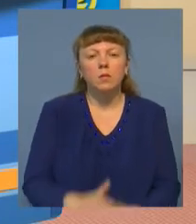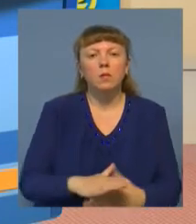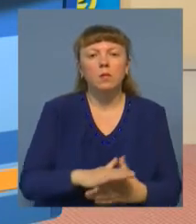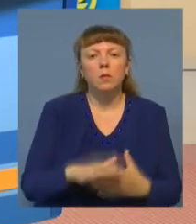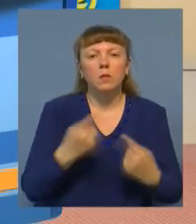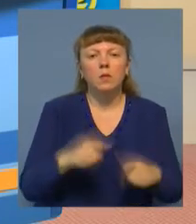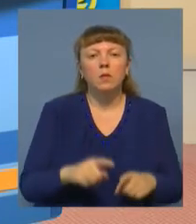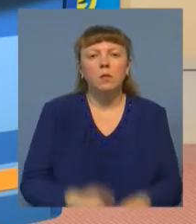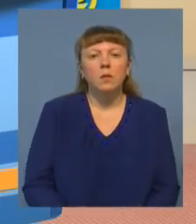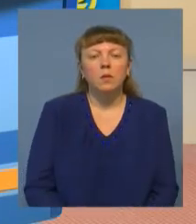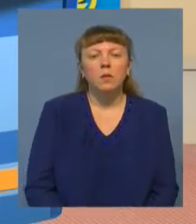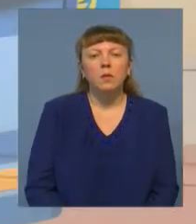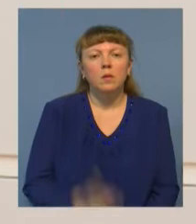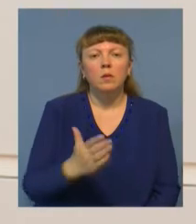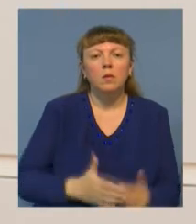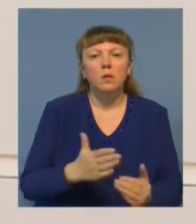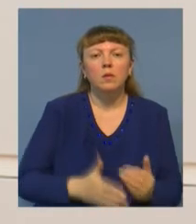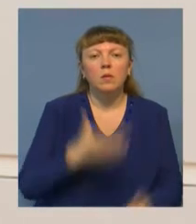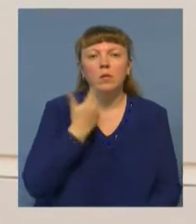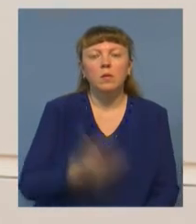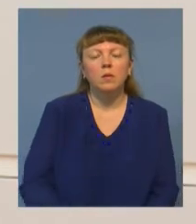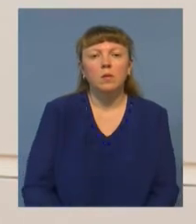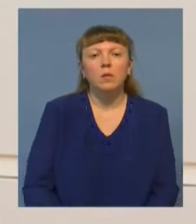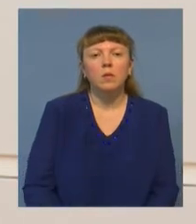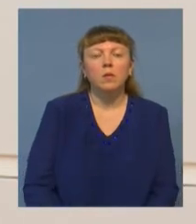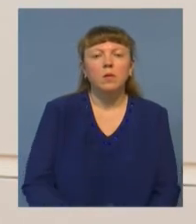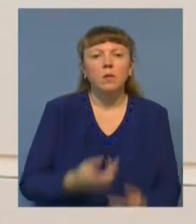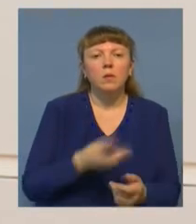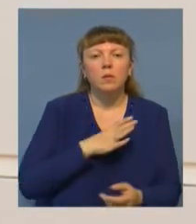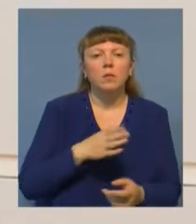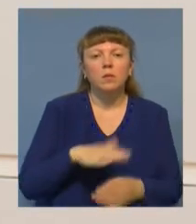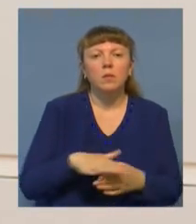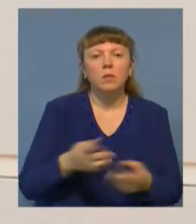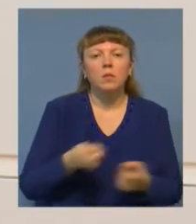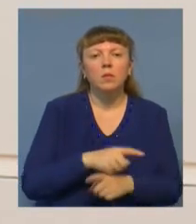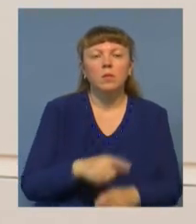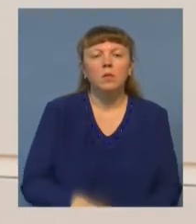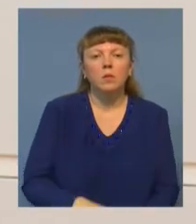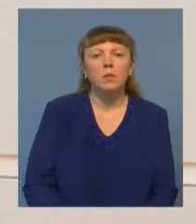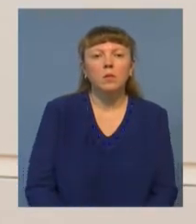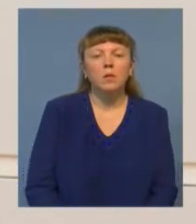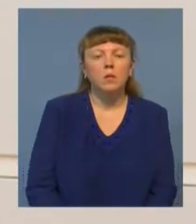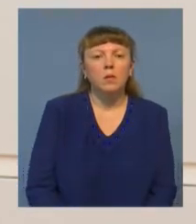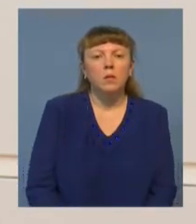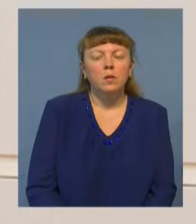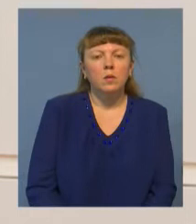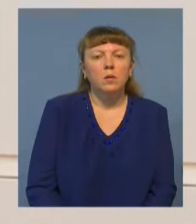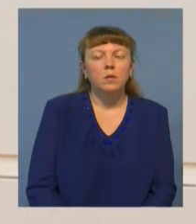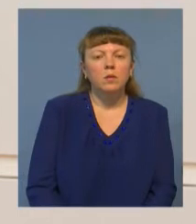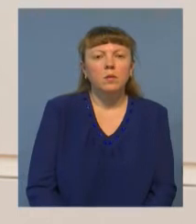была разная, да, без окончания. Вот у нас сейчас меняют же фамилии, например. Да. Ну, например, Офф Михайлов, убирают, и